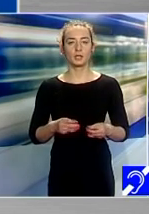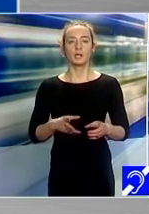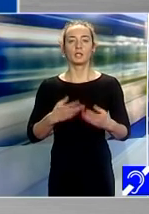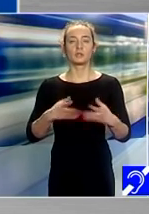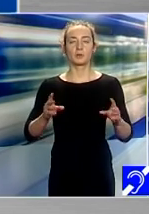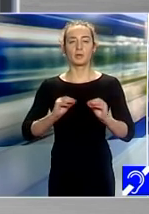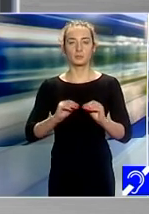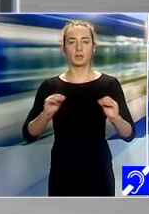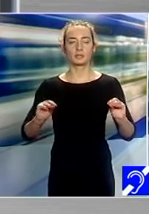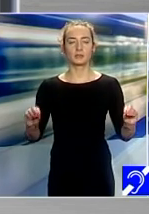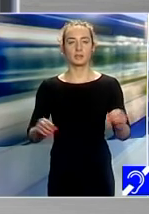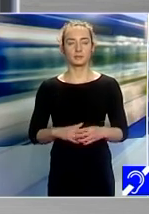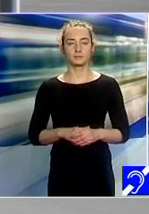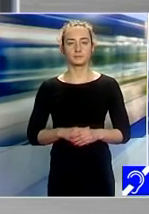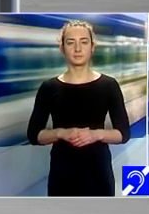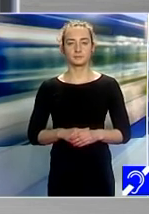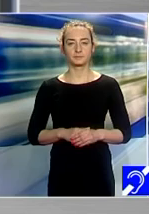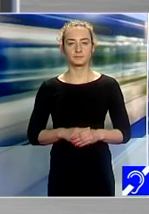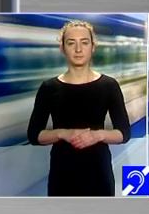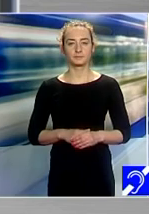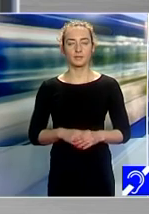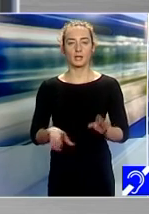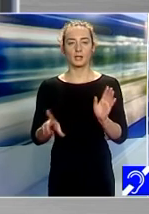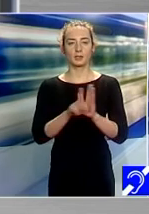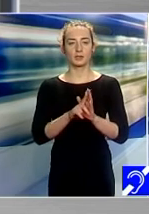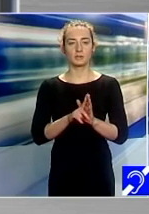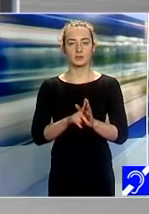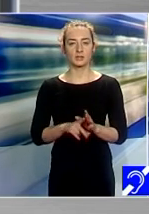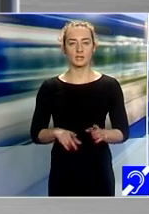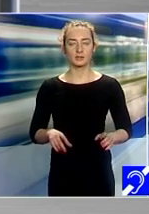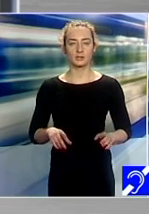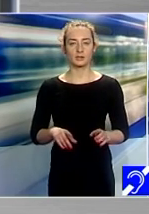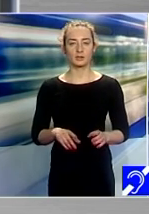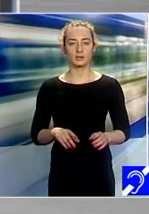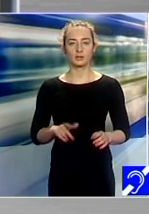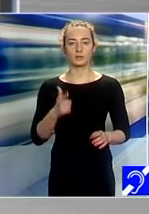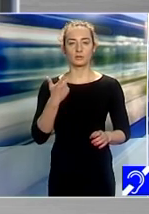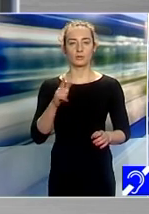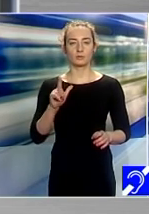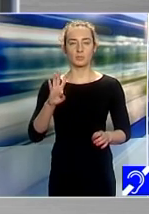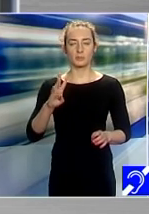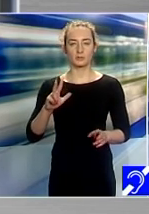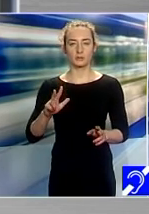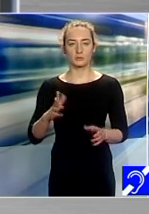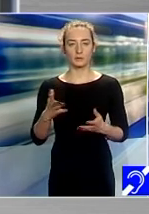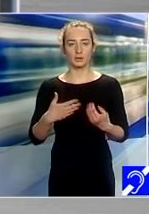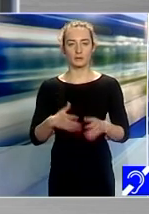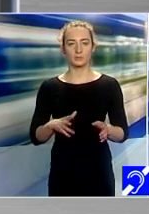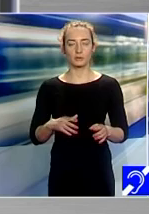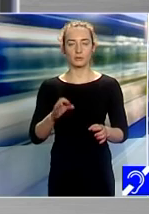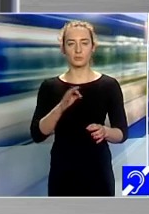educațional. Da, a apărut o legislație, este vorba de legea 248, care a apărut în